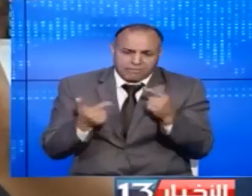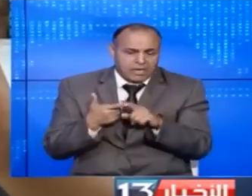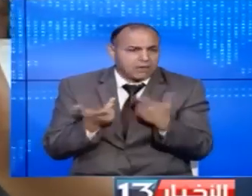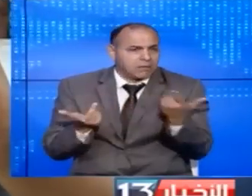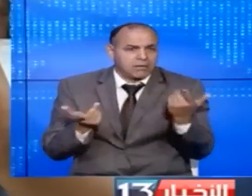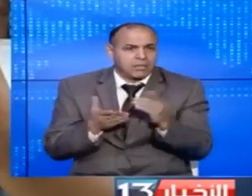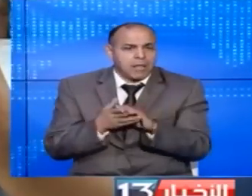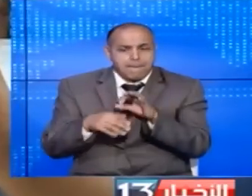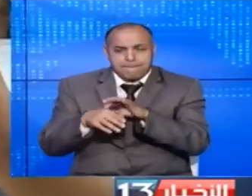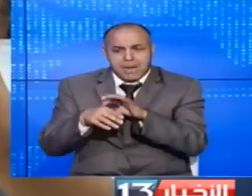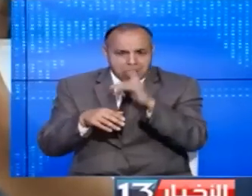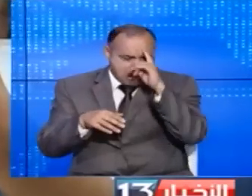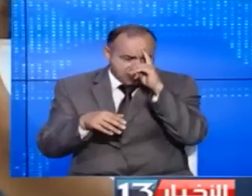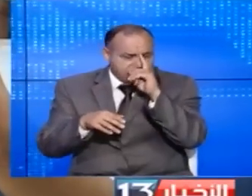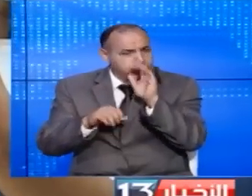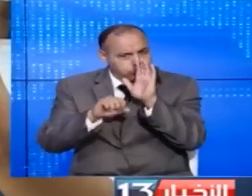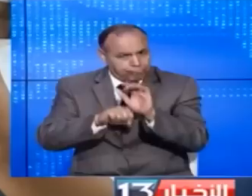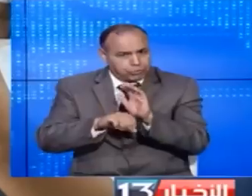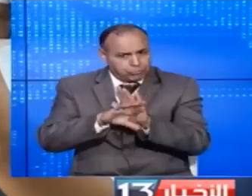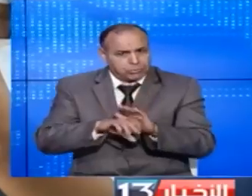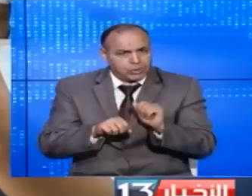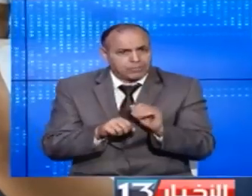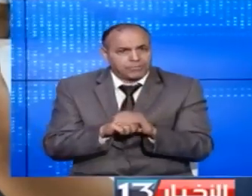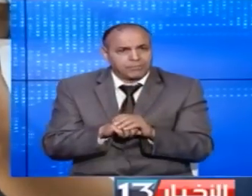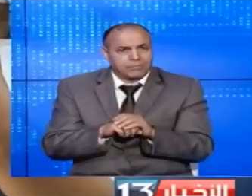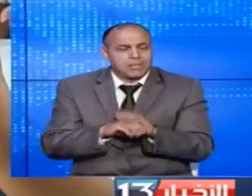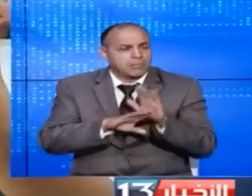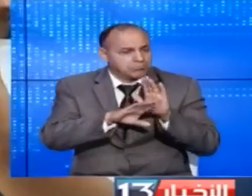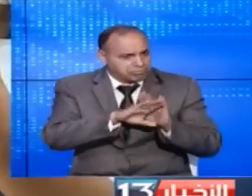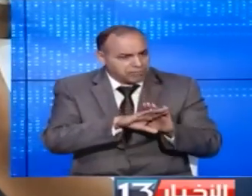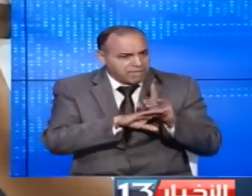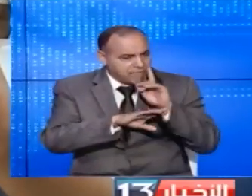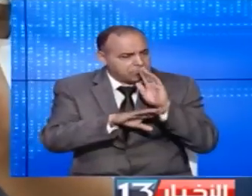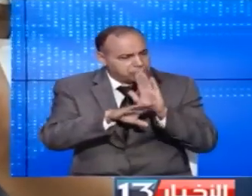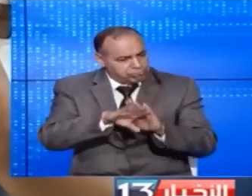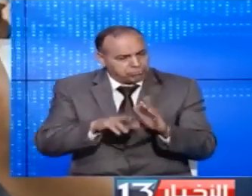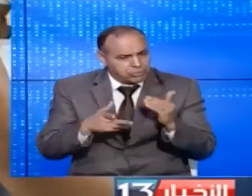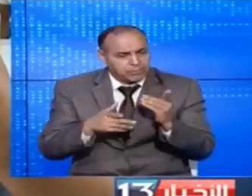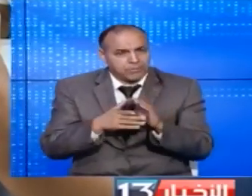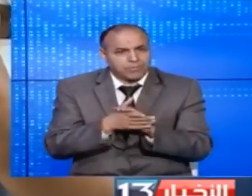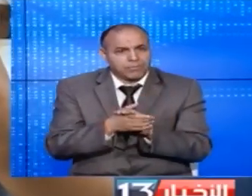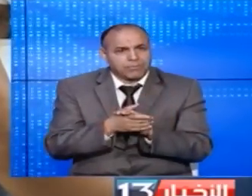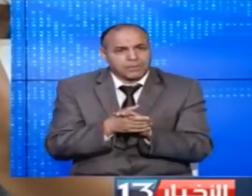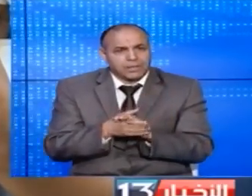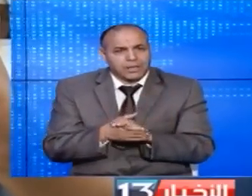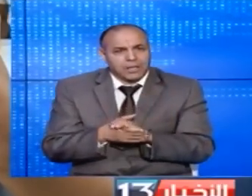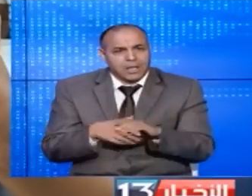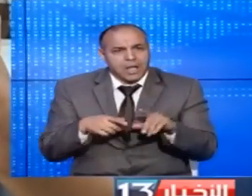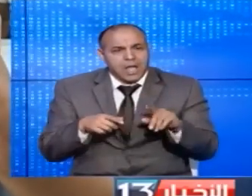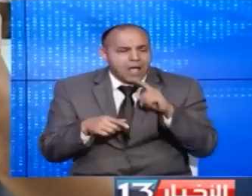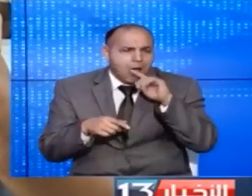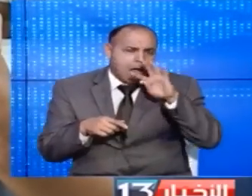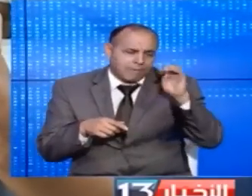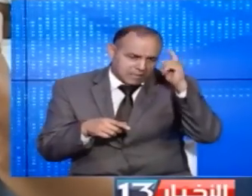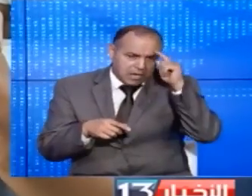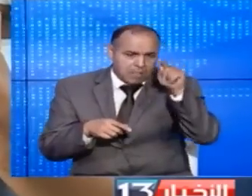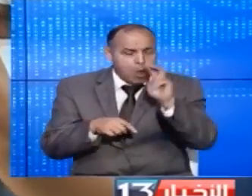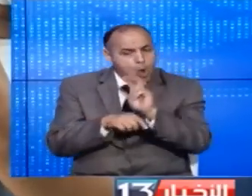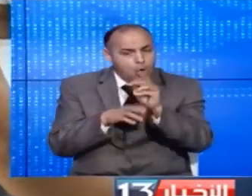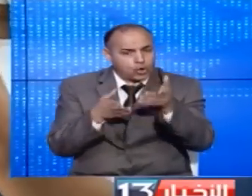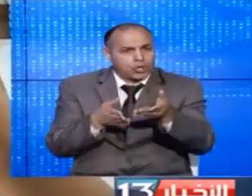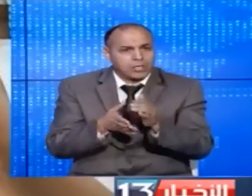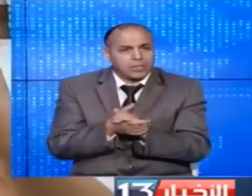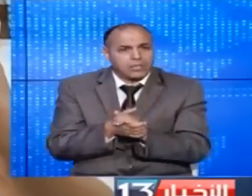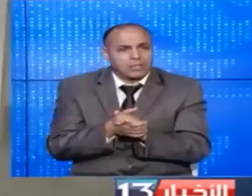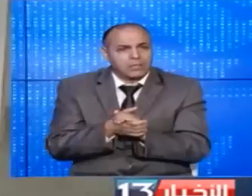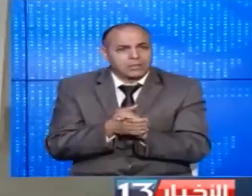من الأمراض اللي اعتناو بهم توا فوق من 40 سنة نعرفوا